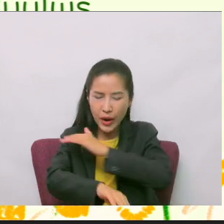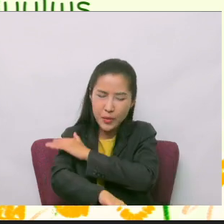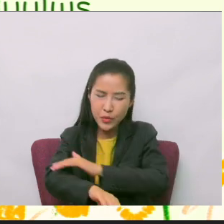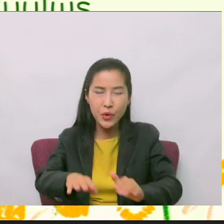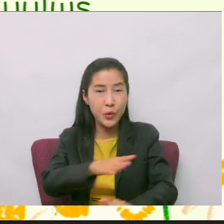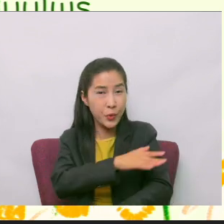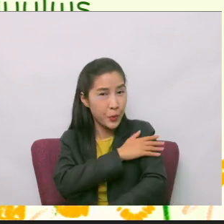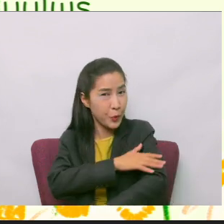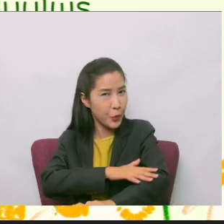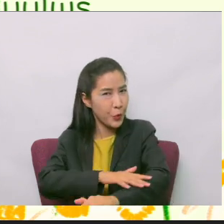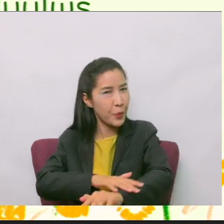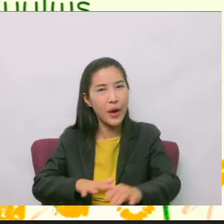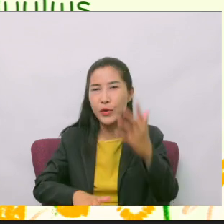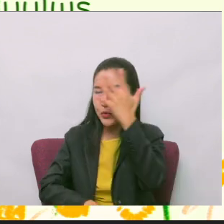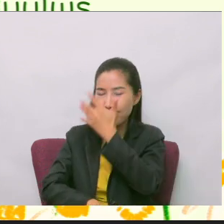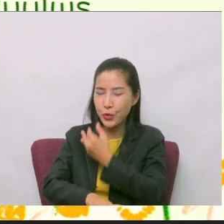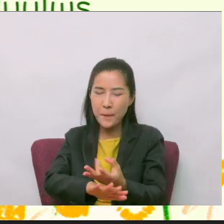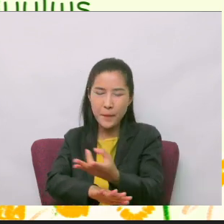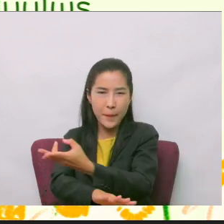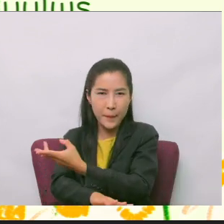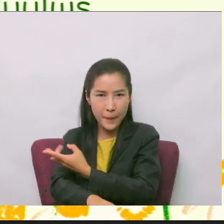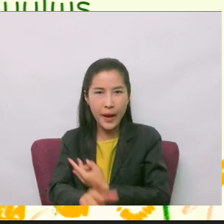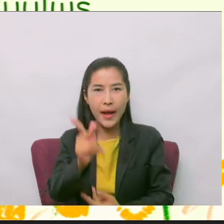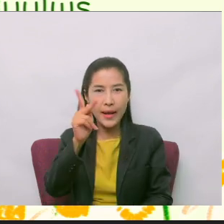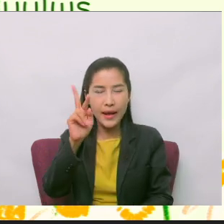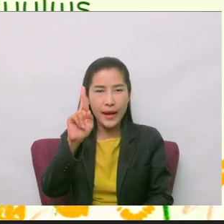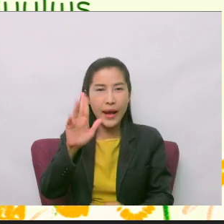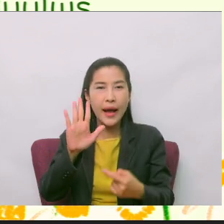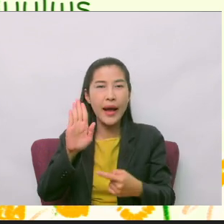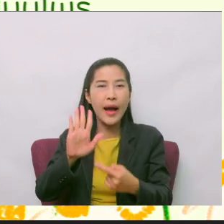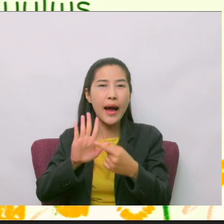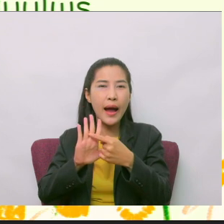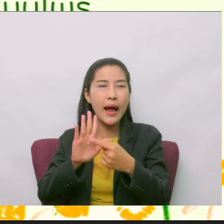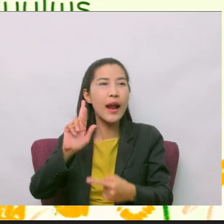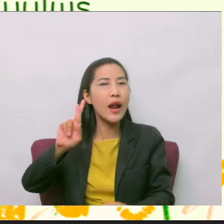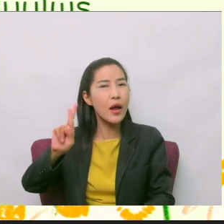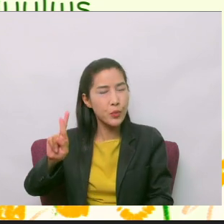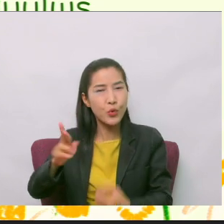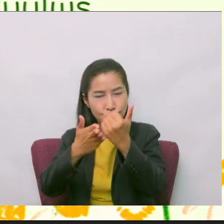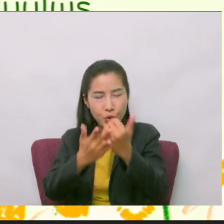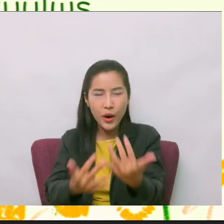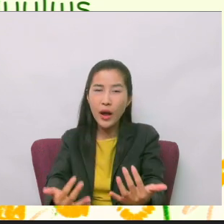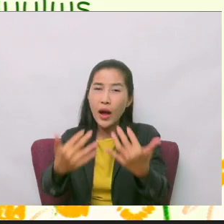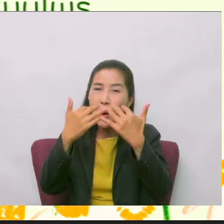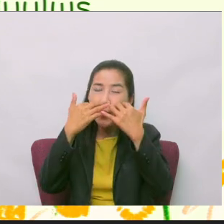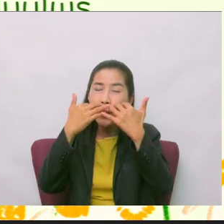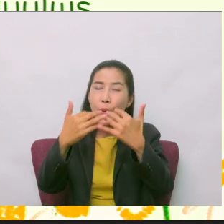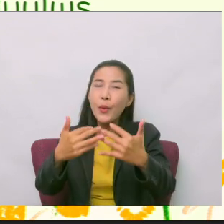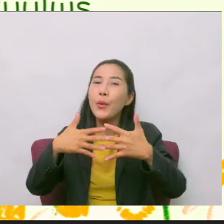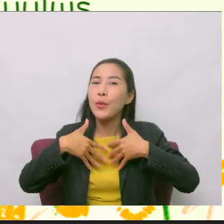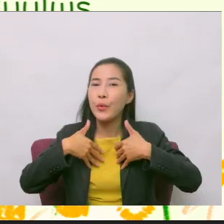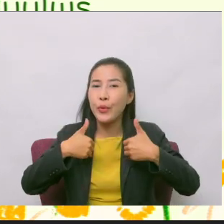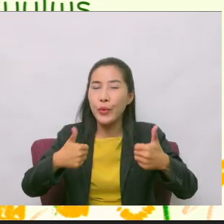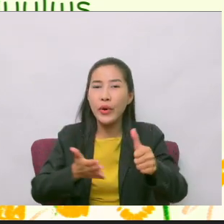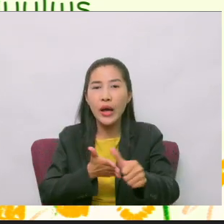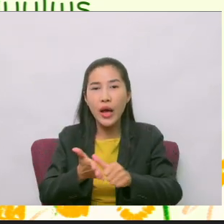คะนอกจากให้กลิ่นแล้วนะคะช่วยในเรื่องของระบบการหายใจสดชื่นแล้วนะคะก็ช่วยในเรื่องของแก้เรื่องของท้อง